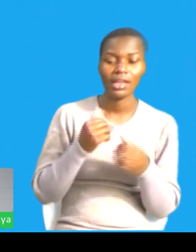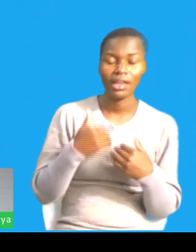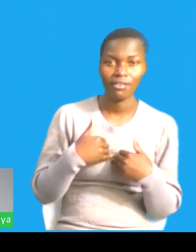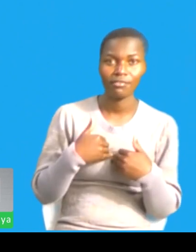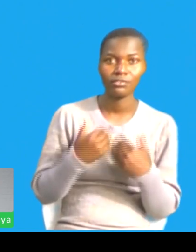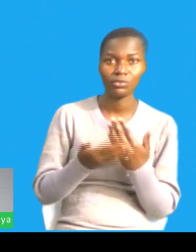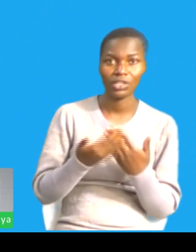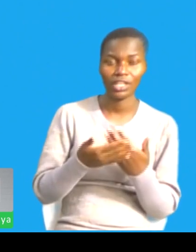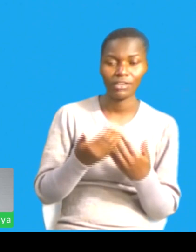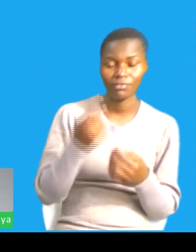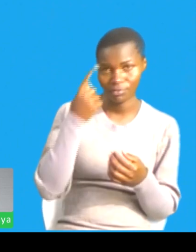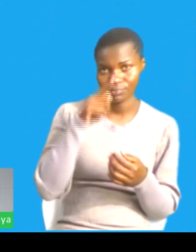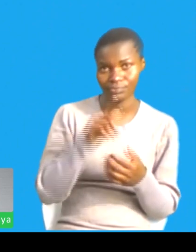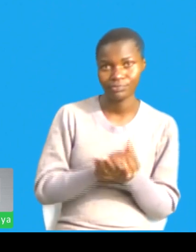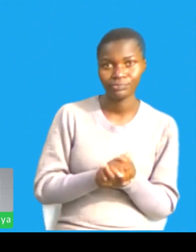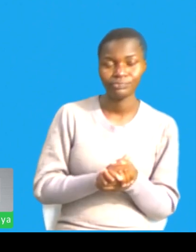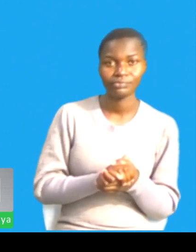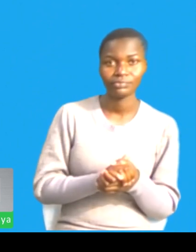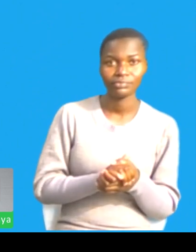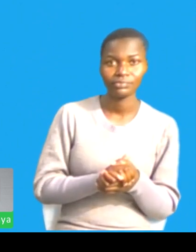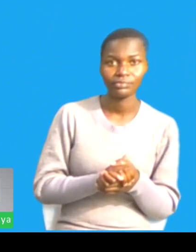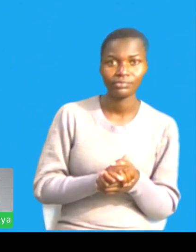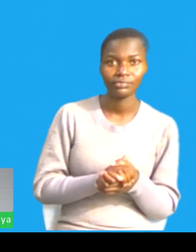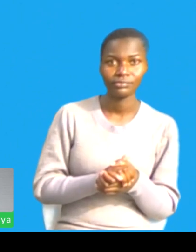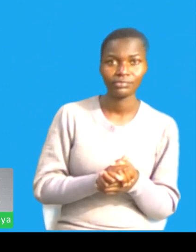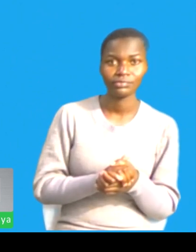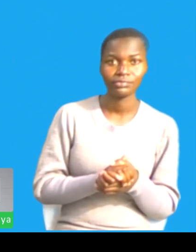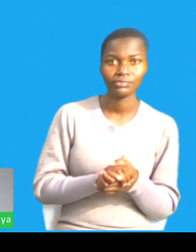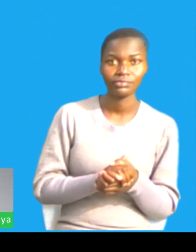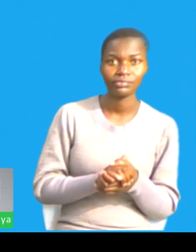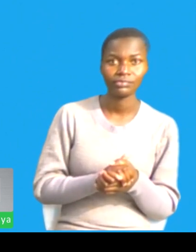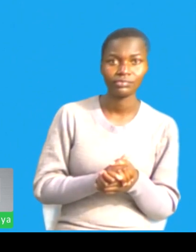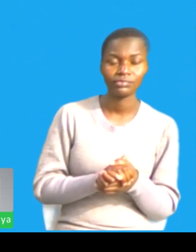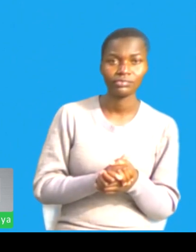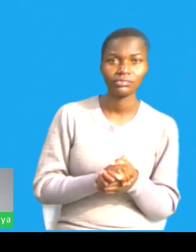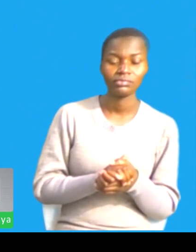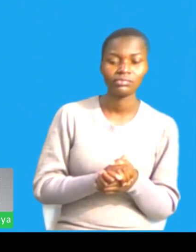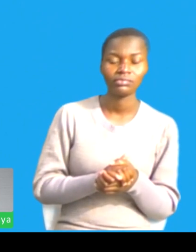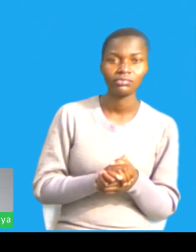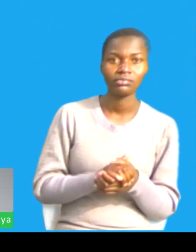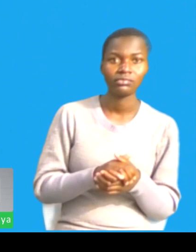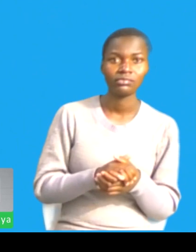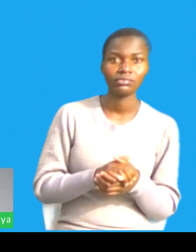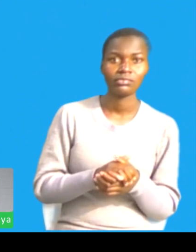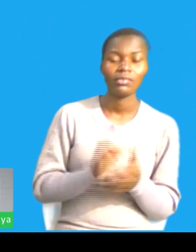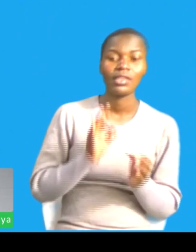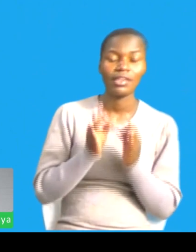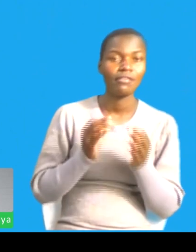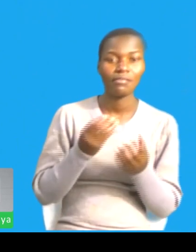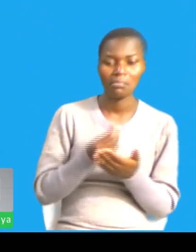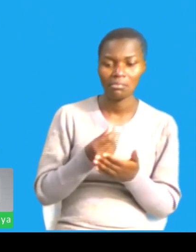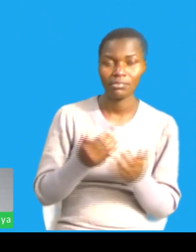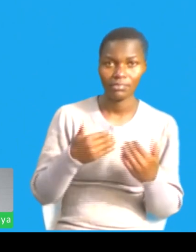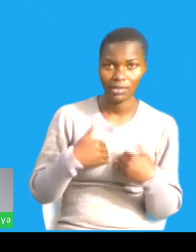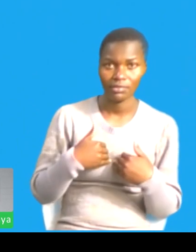funny. Mimi kwangu ni kama ni kukimbia wanakimbia ndio wapate pesa. Kwa sababu unajua Jona, ukishapata pesa